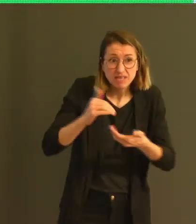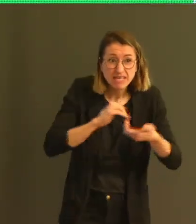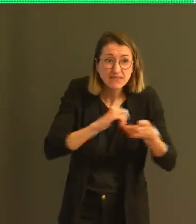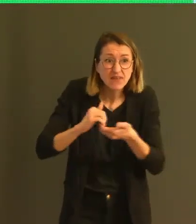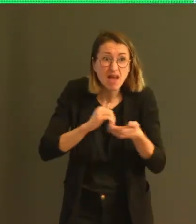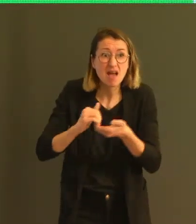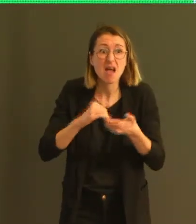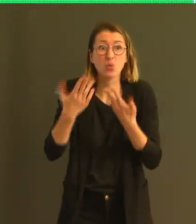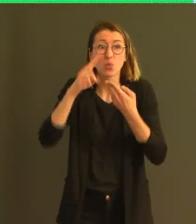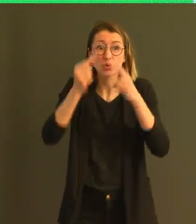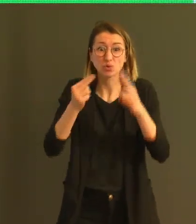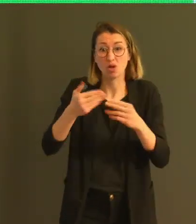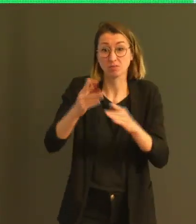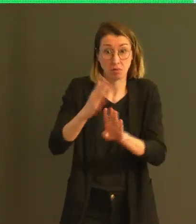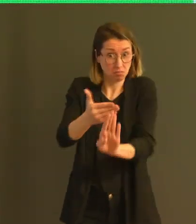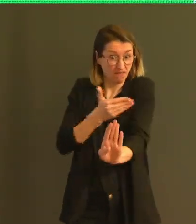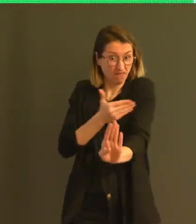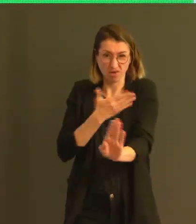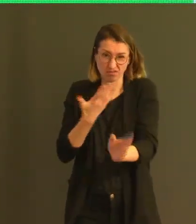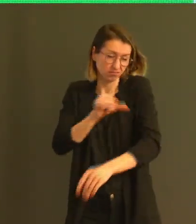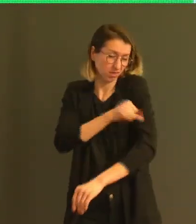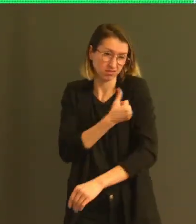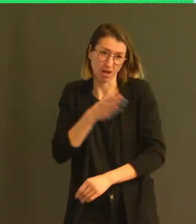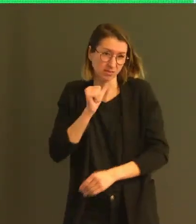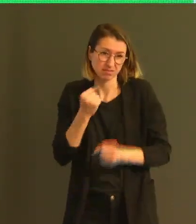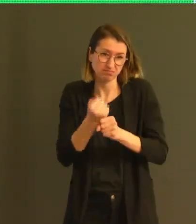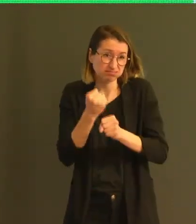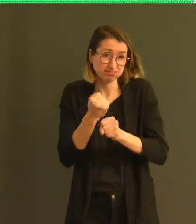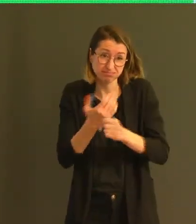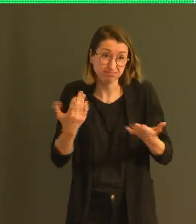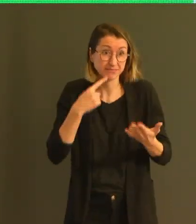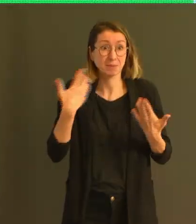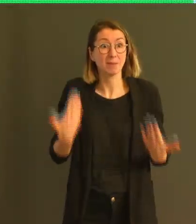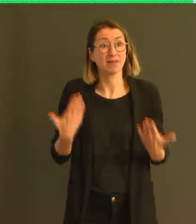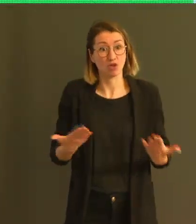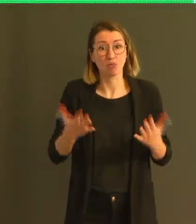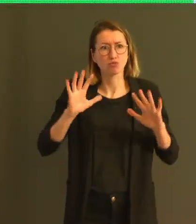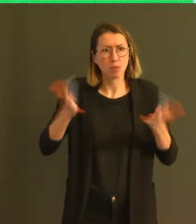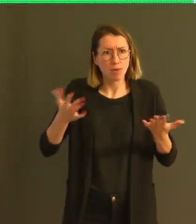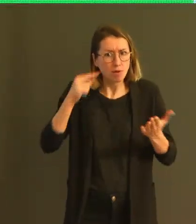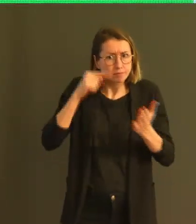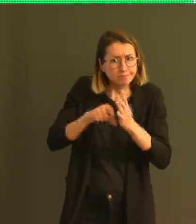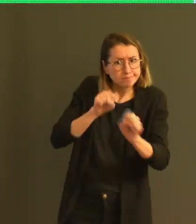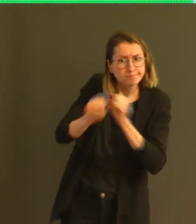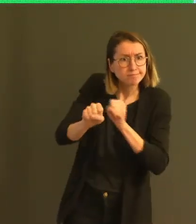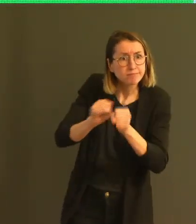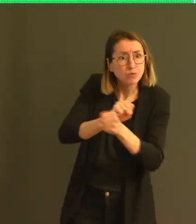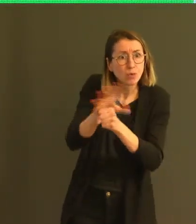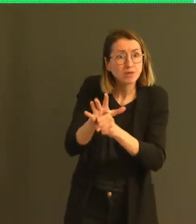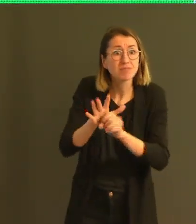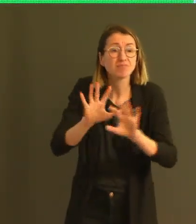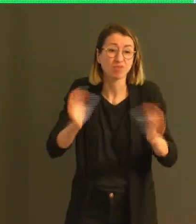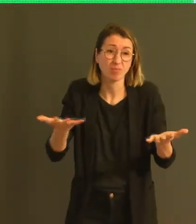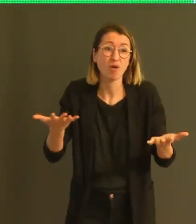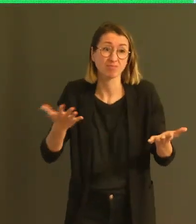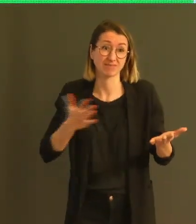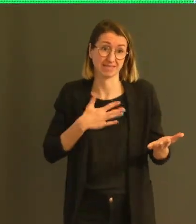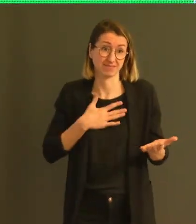donc pour lutter contre l'évolution de la pandémie et celui de dépister les cas par un nombre de tests suffisant